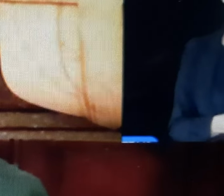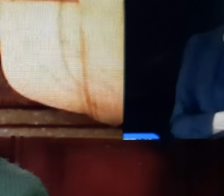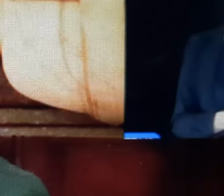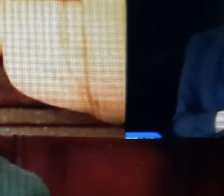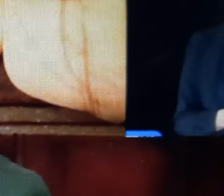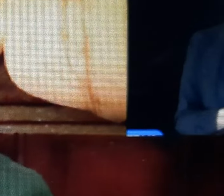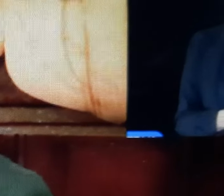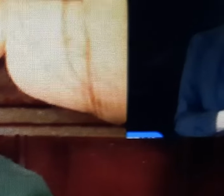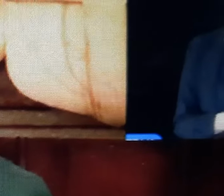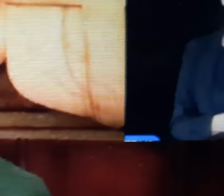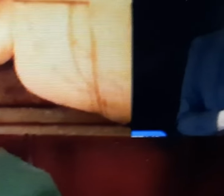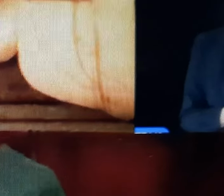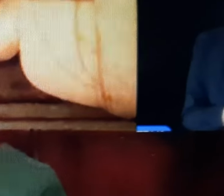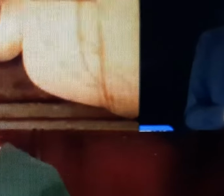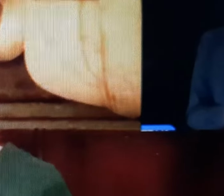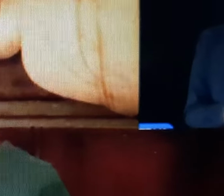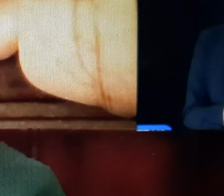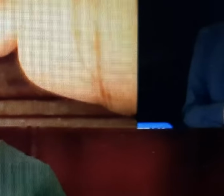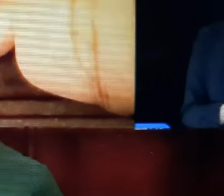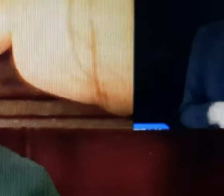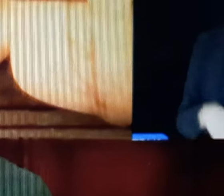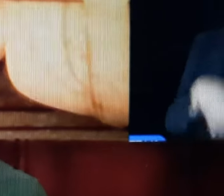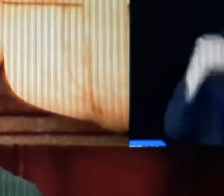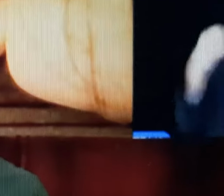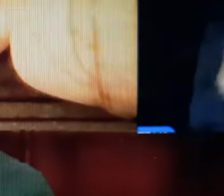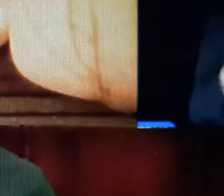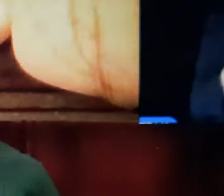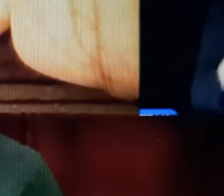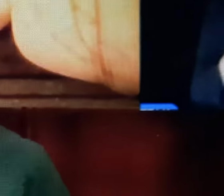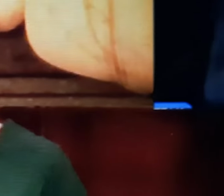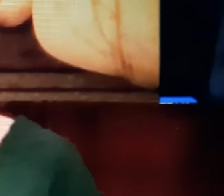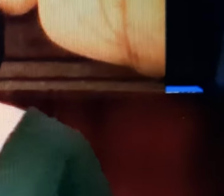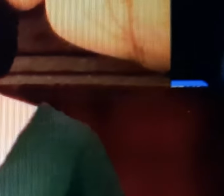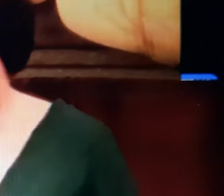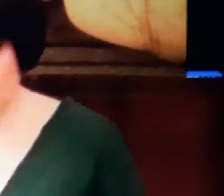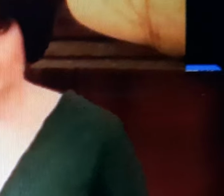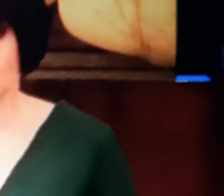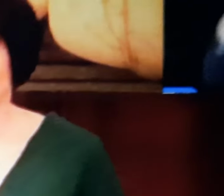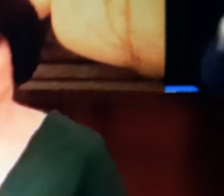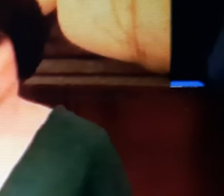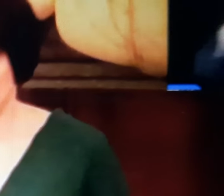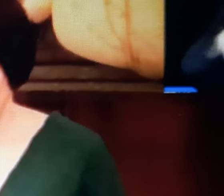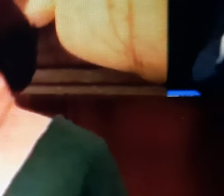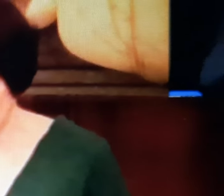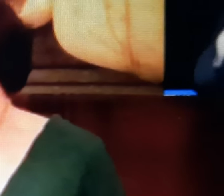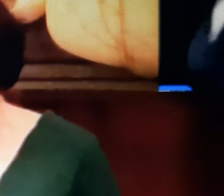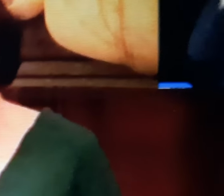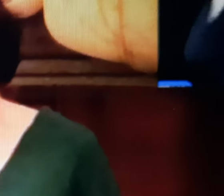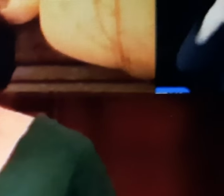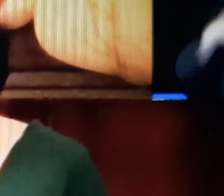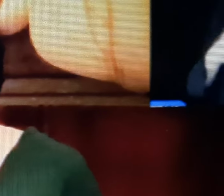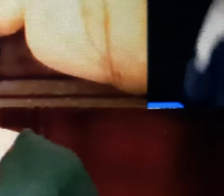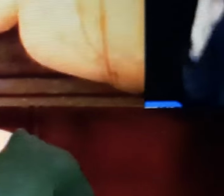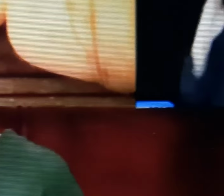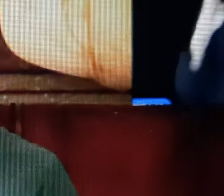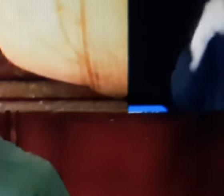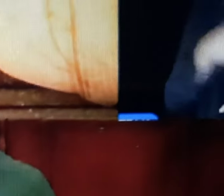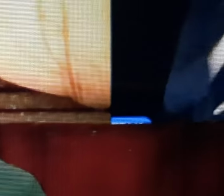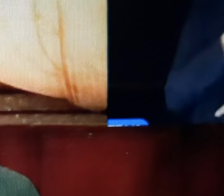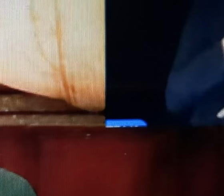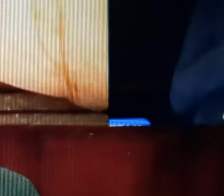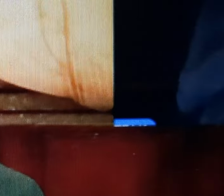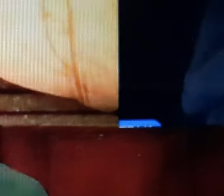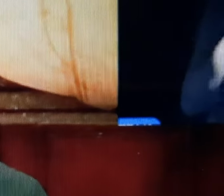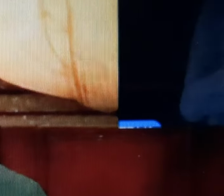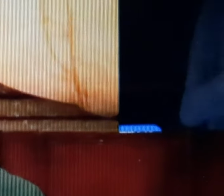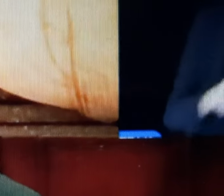Prima di iniziare i nostri lavori, vorrei ricordare in quest'aula Tullio Barbato, giornalista, fondatore di Radio Meneghina, tra le